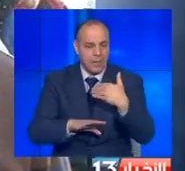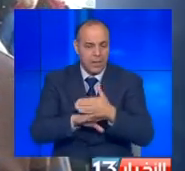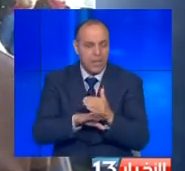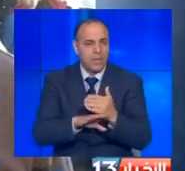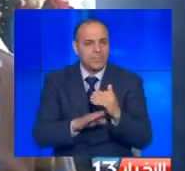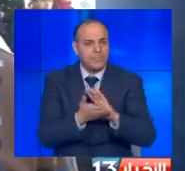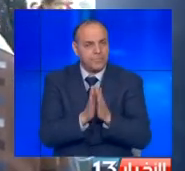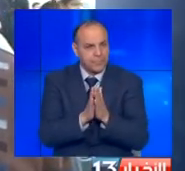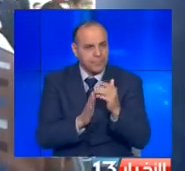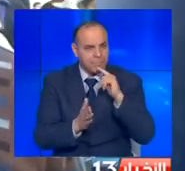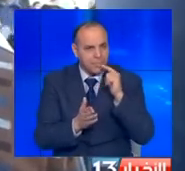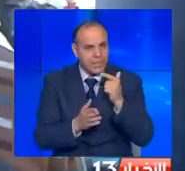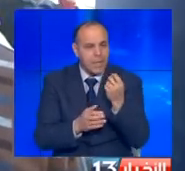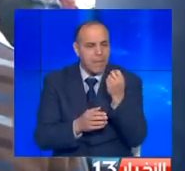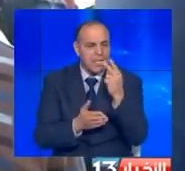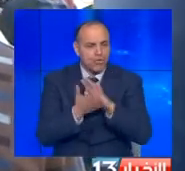قدرنا